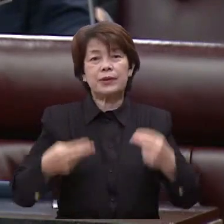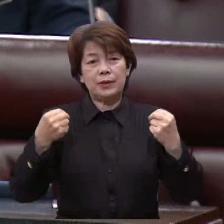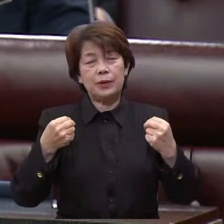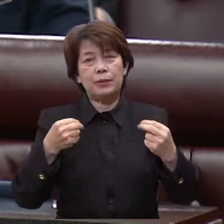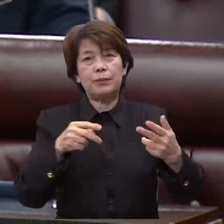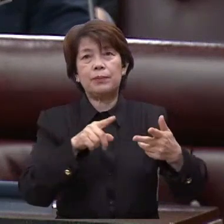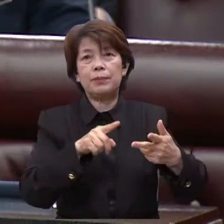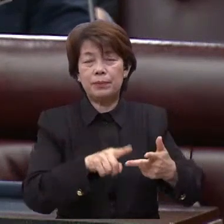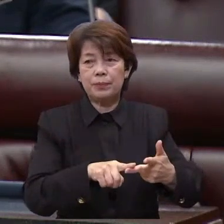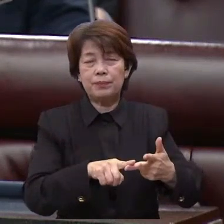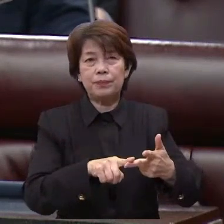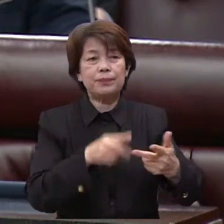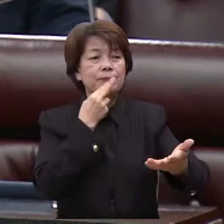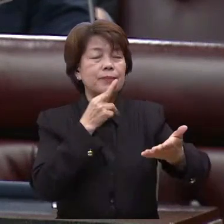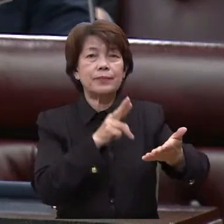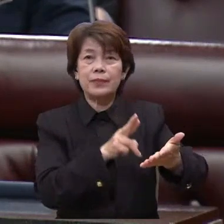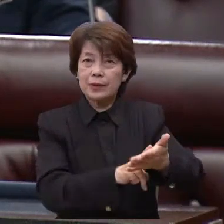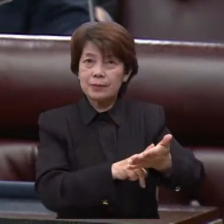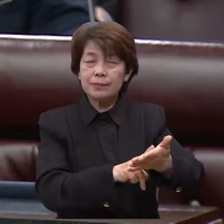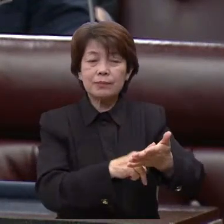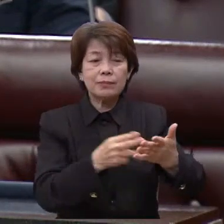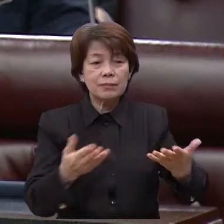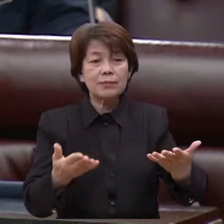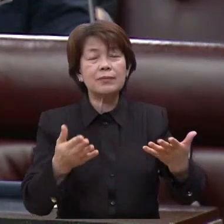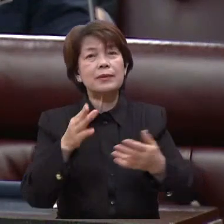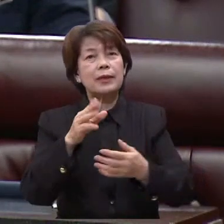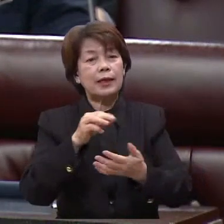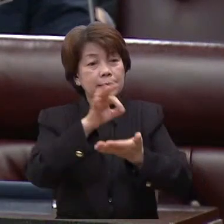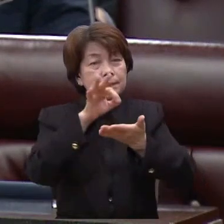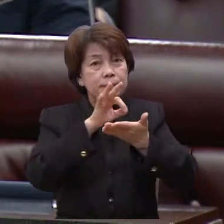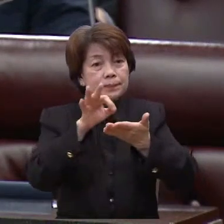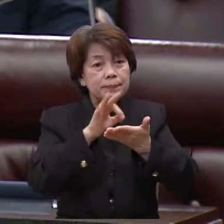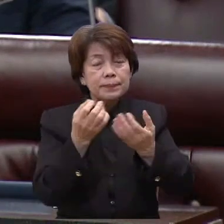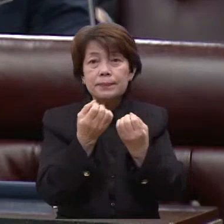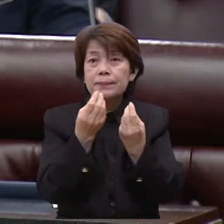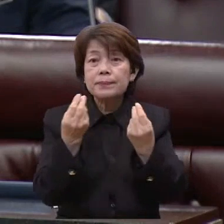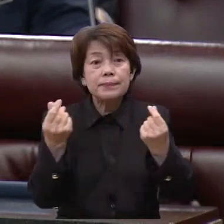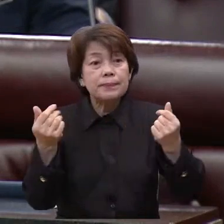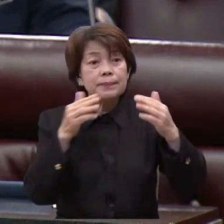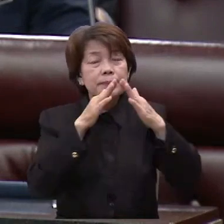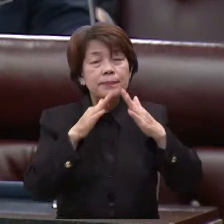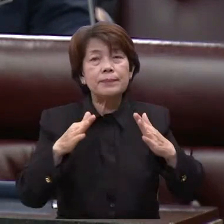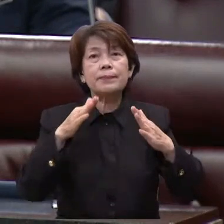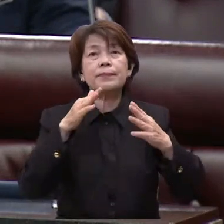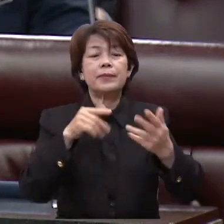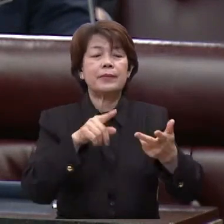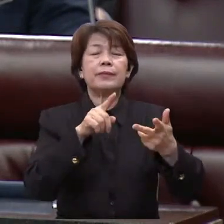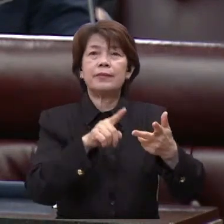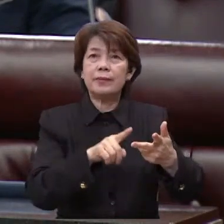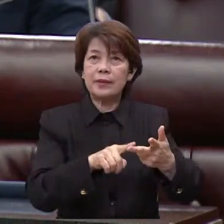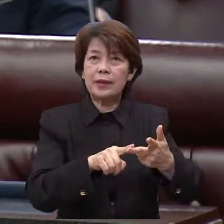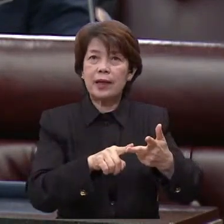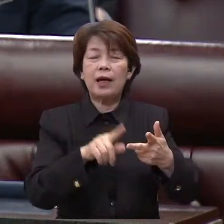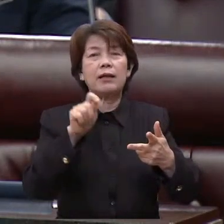daripada pihak berkuasa tempatan banci penduduk dan Perumahan dan juga daripada tenaga nasional berhak